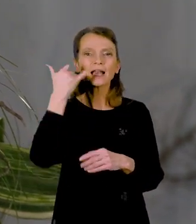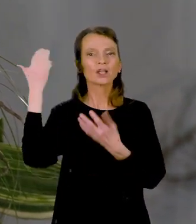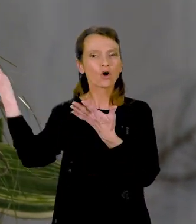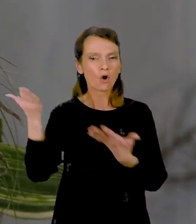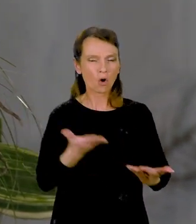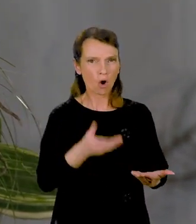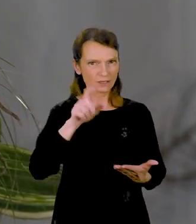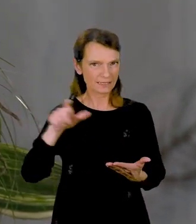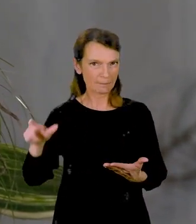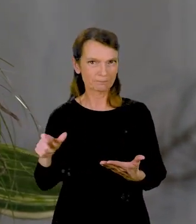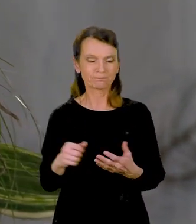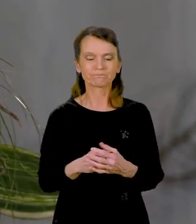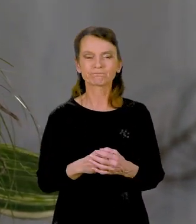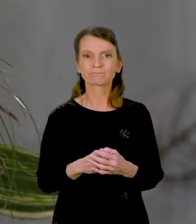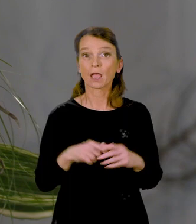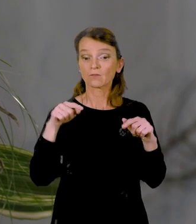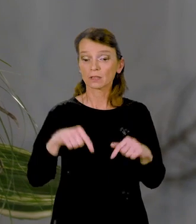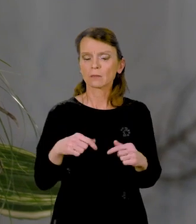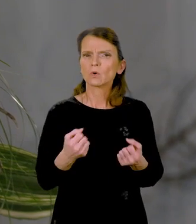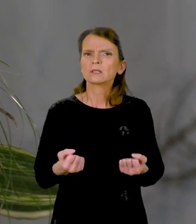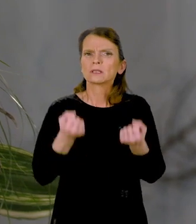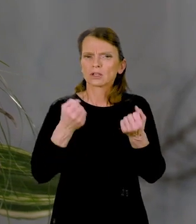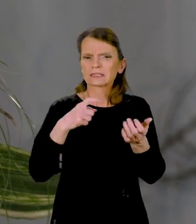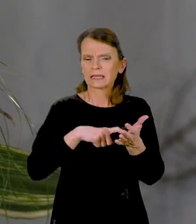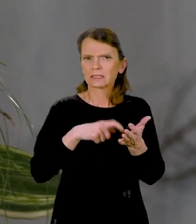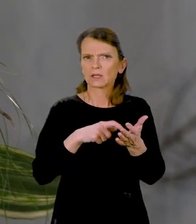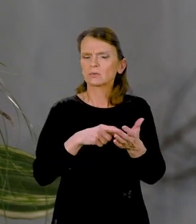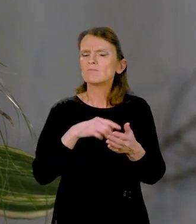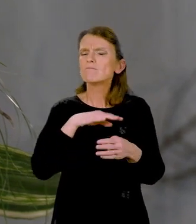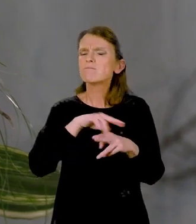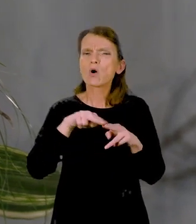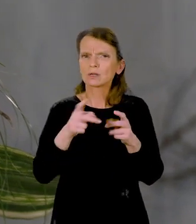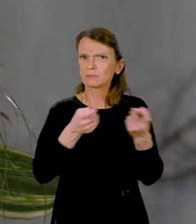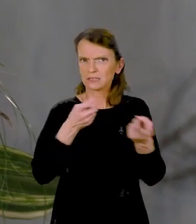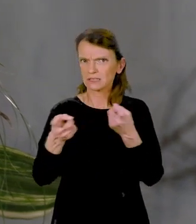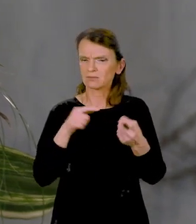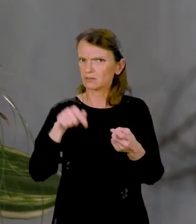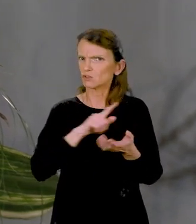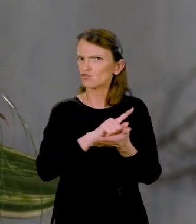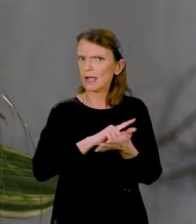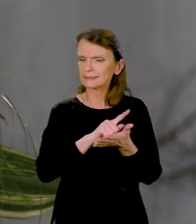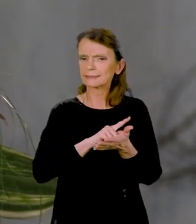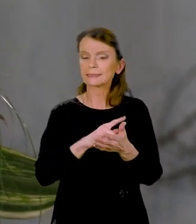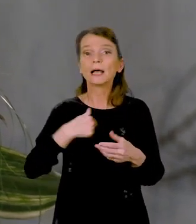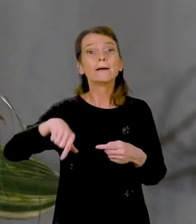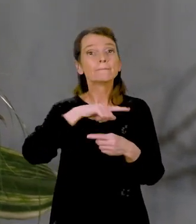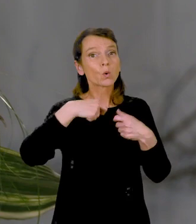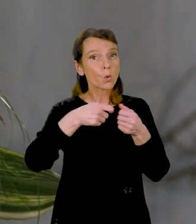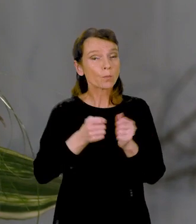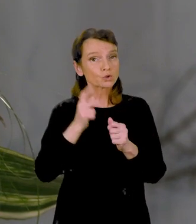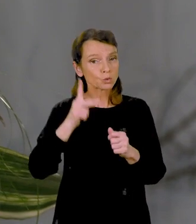Te v zahtevnem izzivu v polnem času se ljudje na območju občine Kočevje zavedamo več jubilejev.